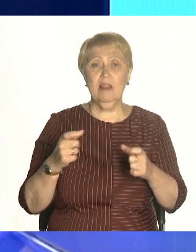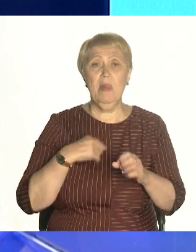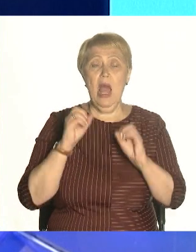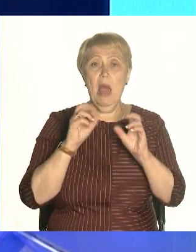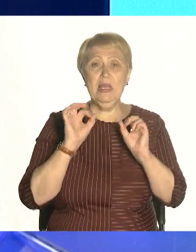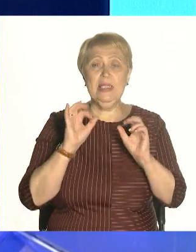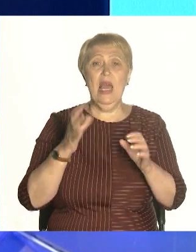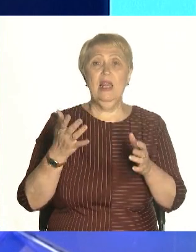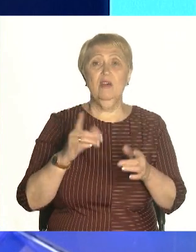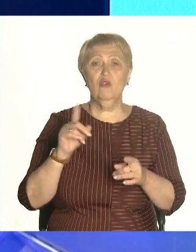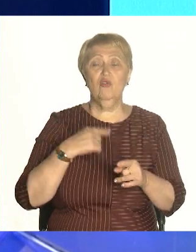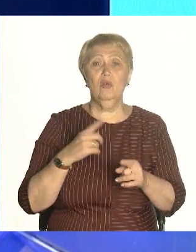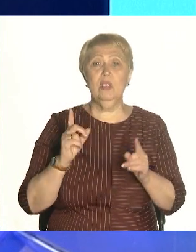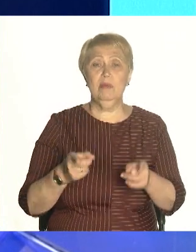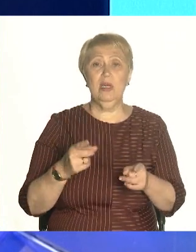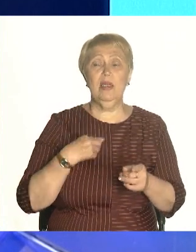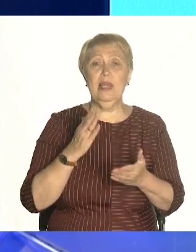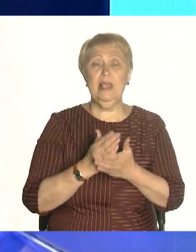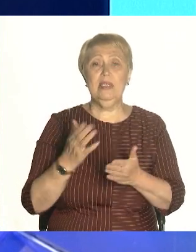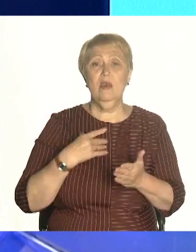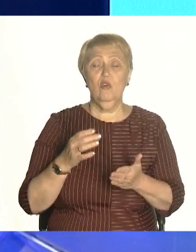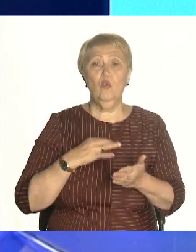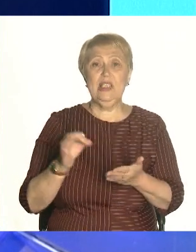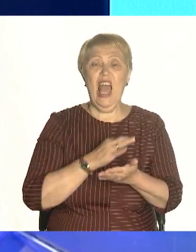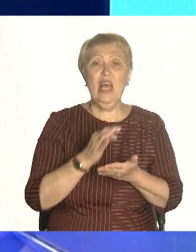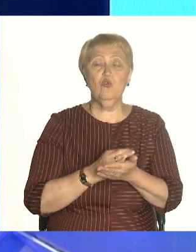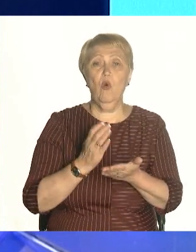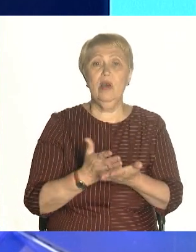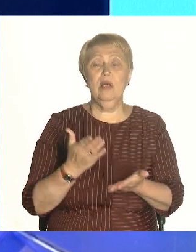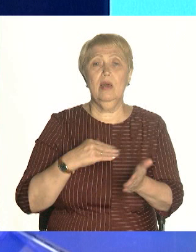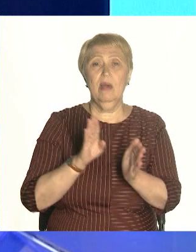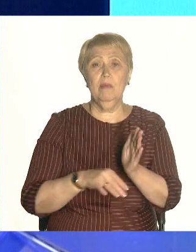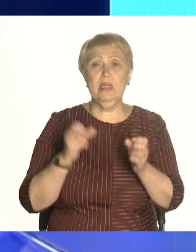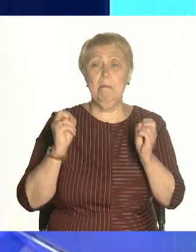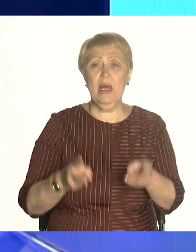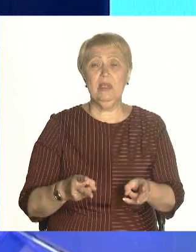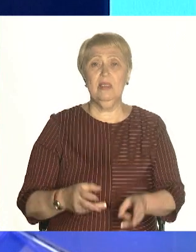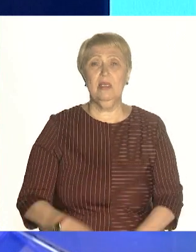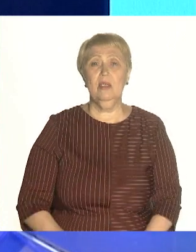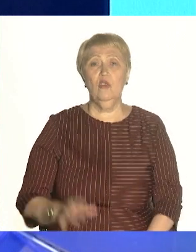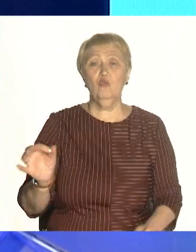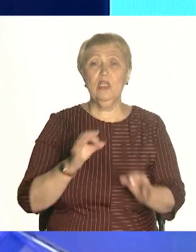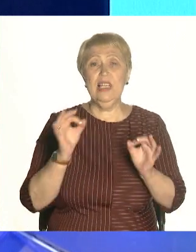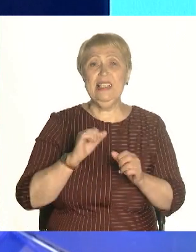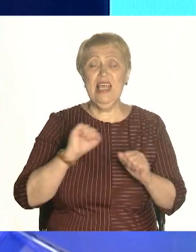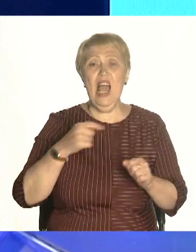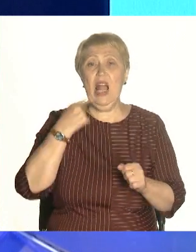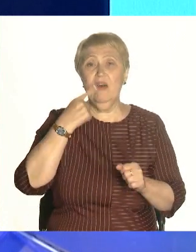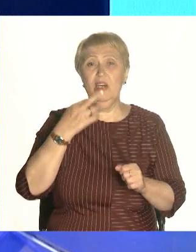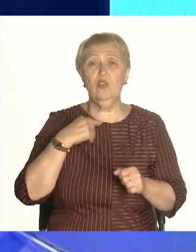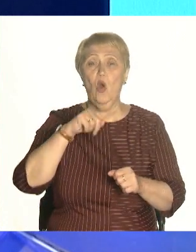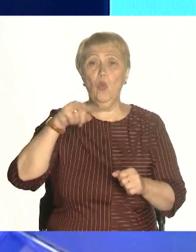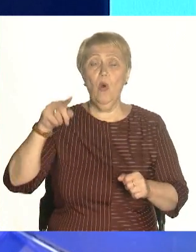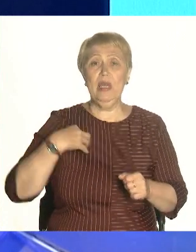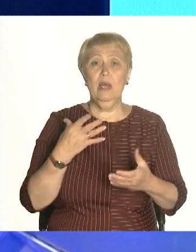основы, элементарные основы безопасности, которые есть, да, что никому нельзя сообщать и номер своей карты,